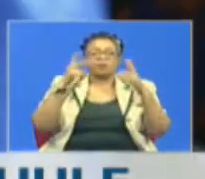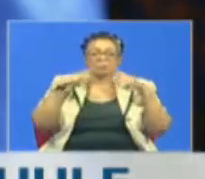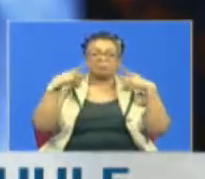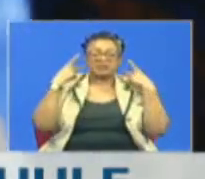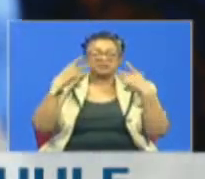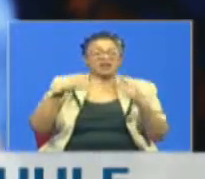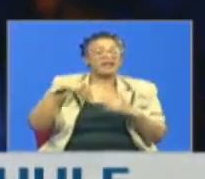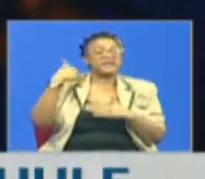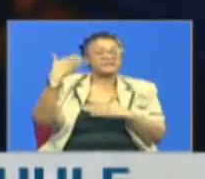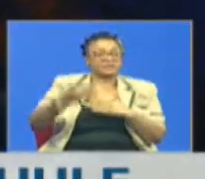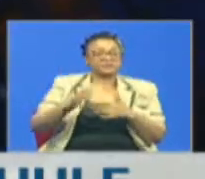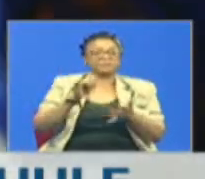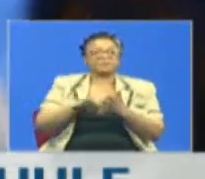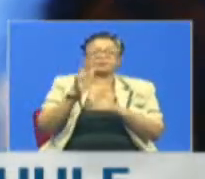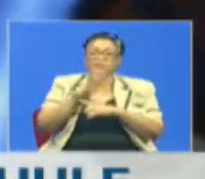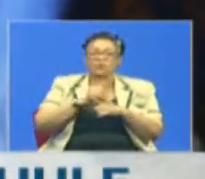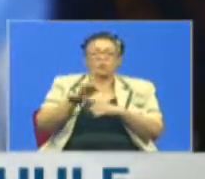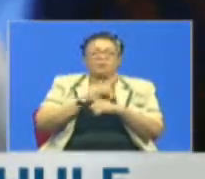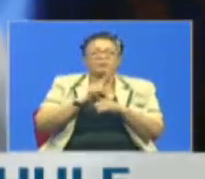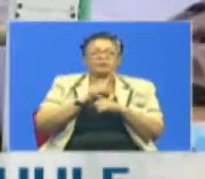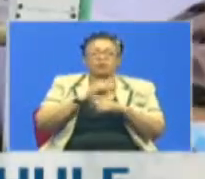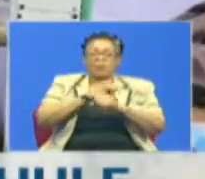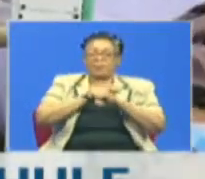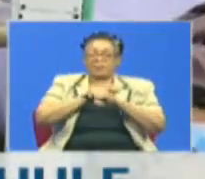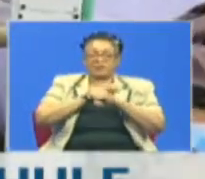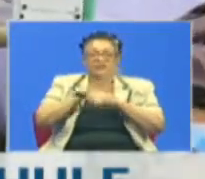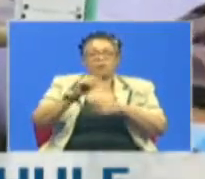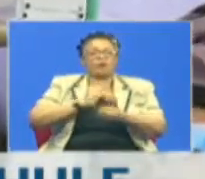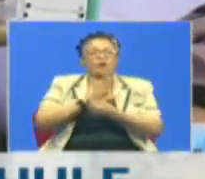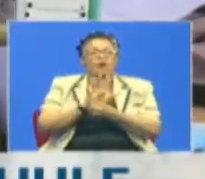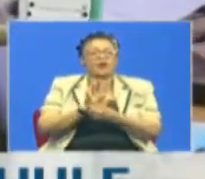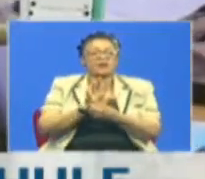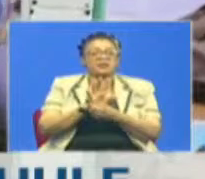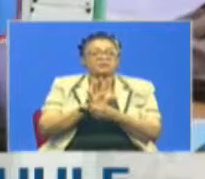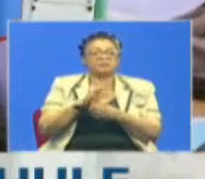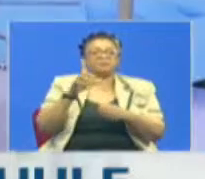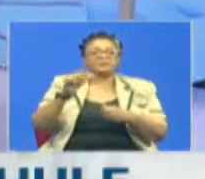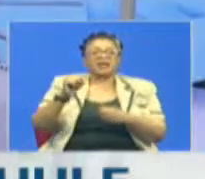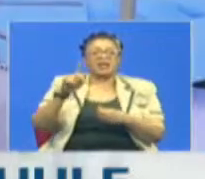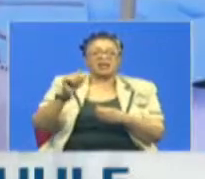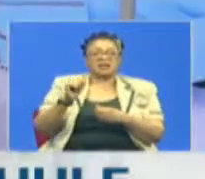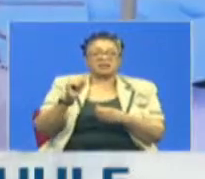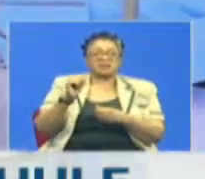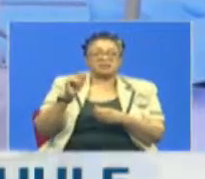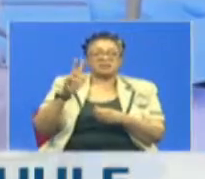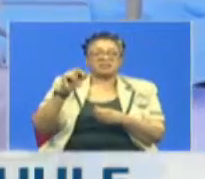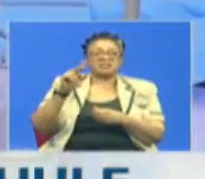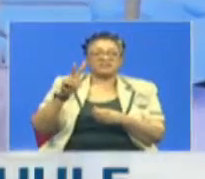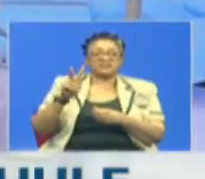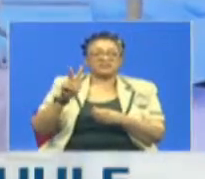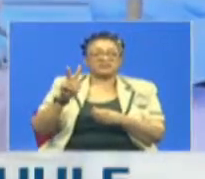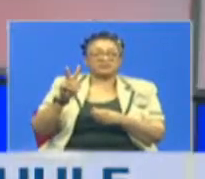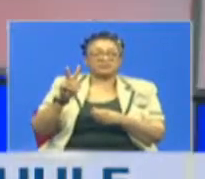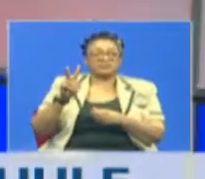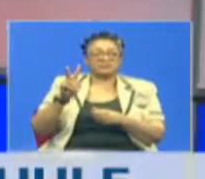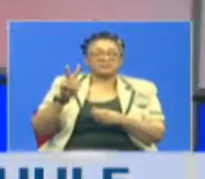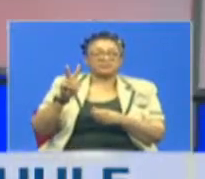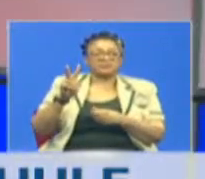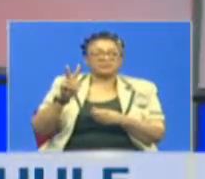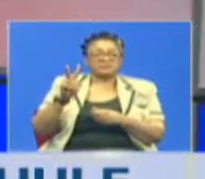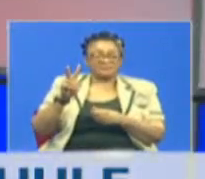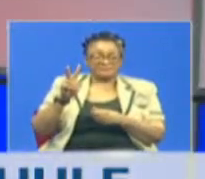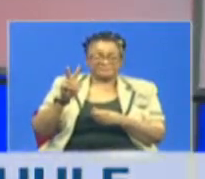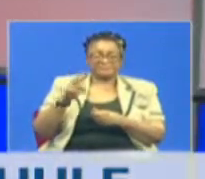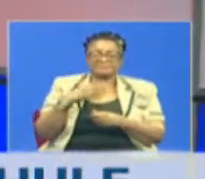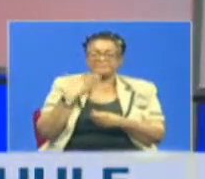watatumia kujikinga na virusi vya corona. Leila Muhammad, NTV. Naam,